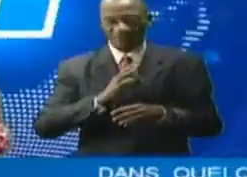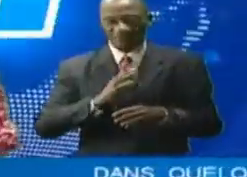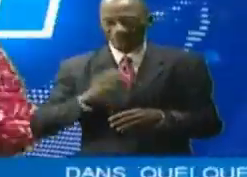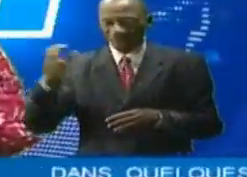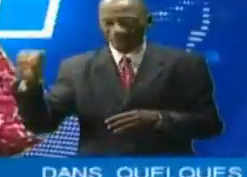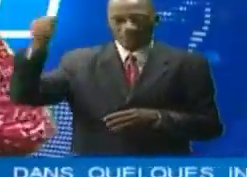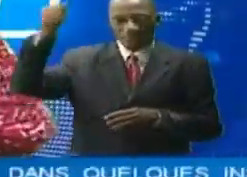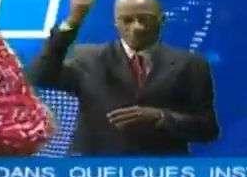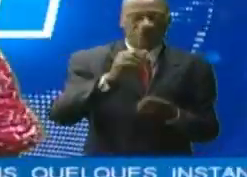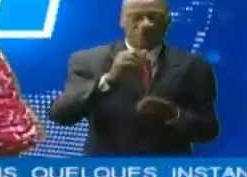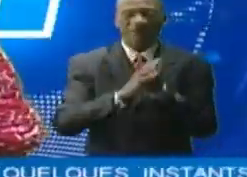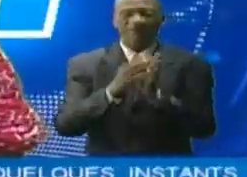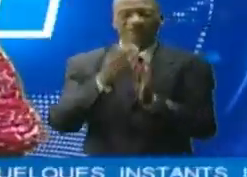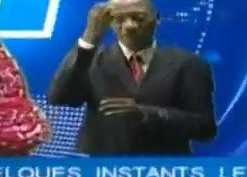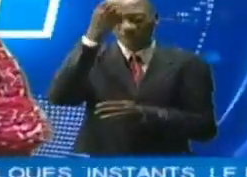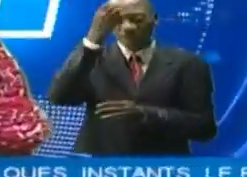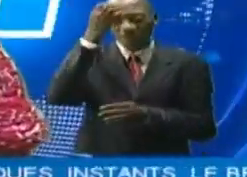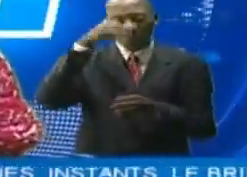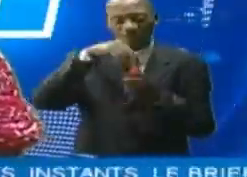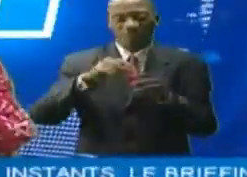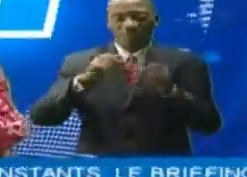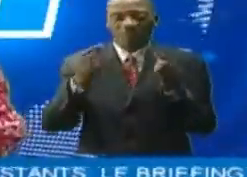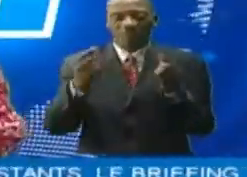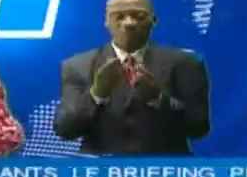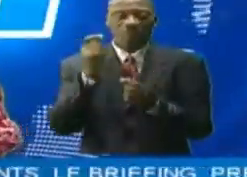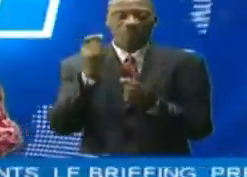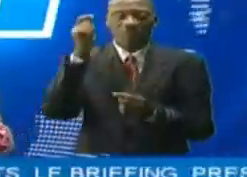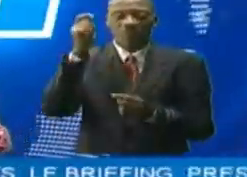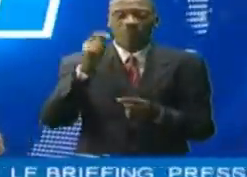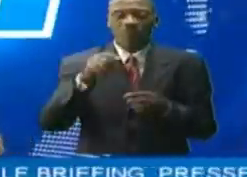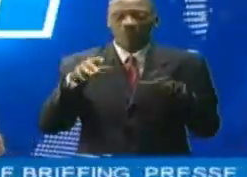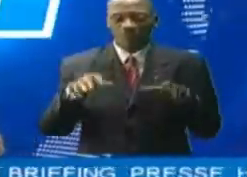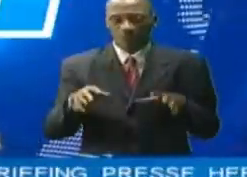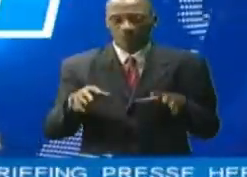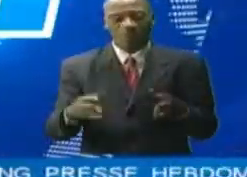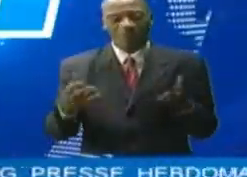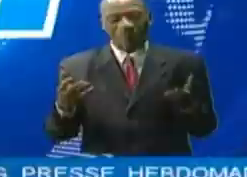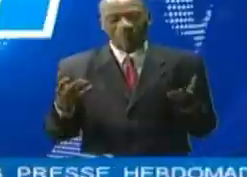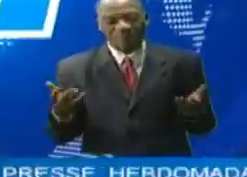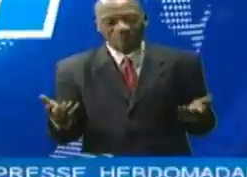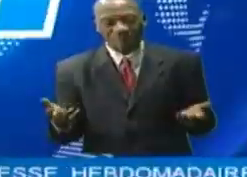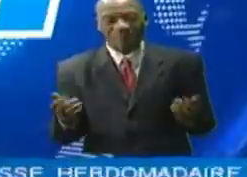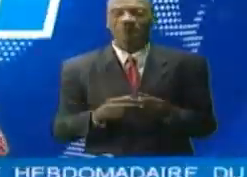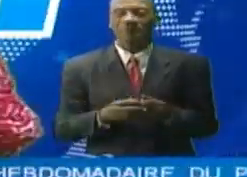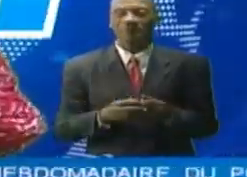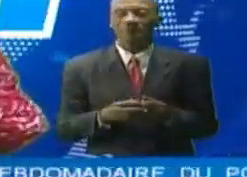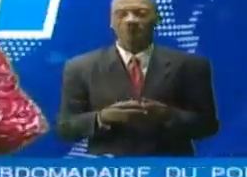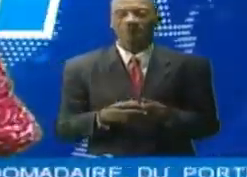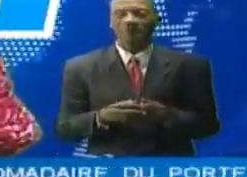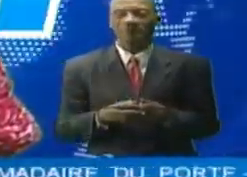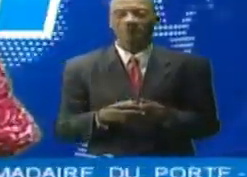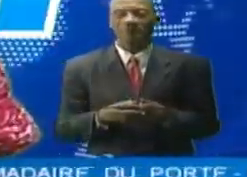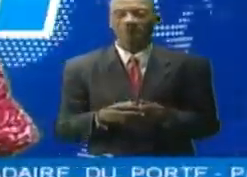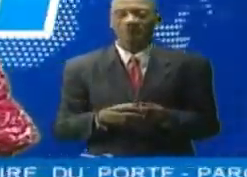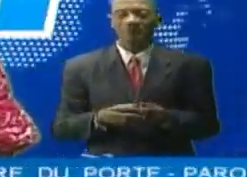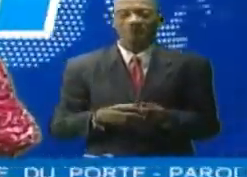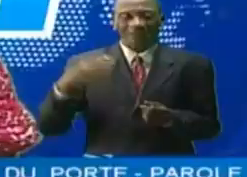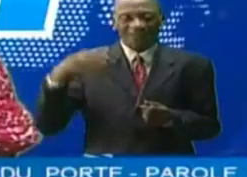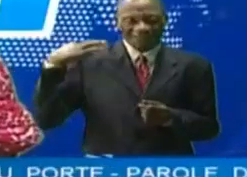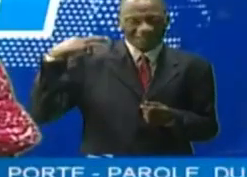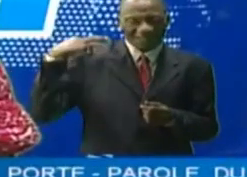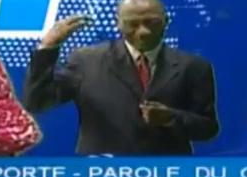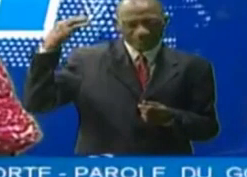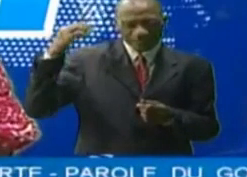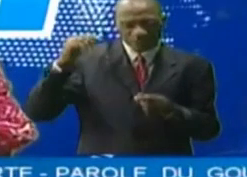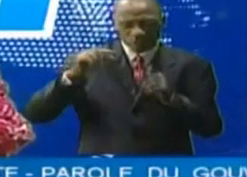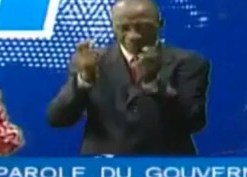République démocratique du Congo par le président de la République. Cette élévation a été saluée par la communauté